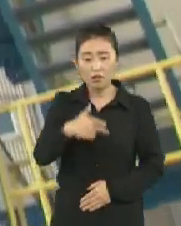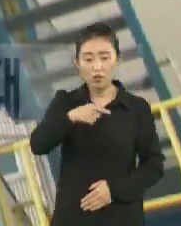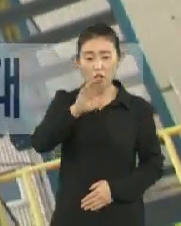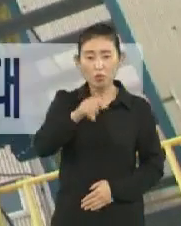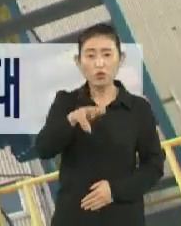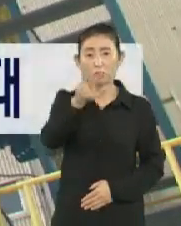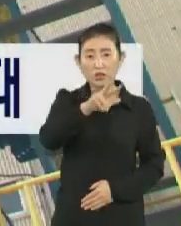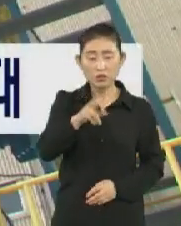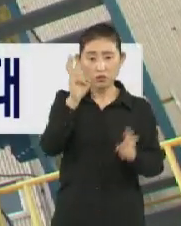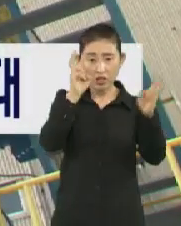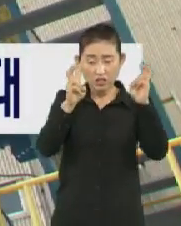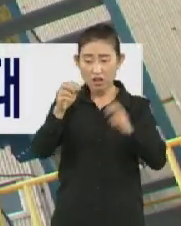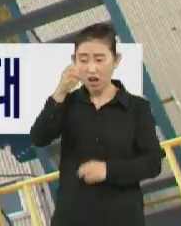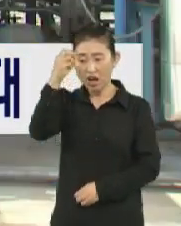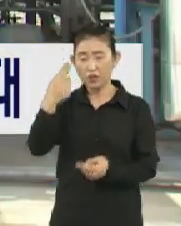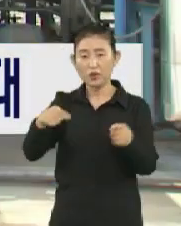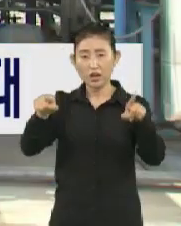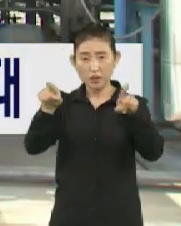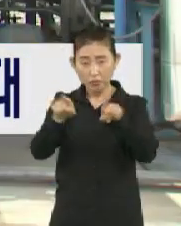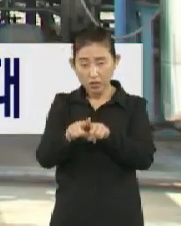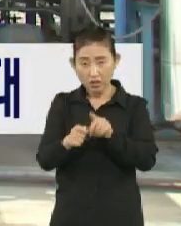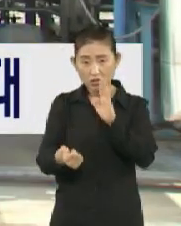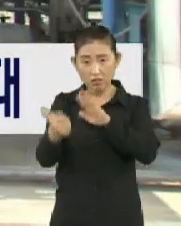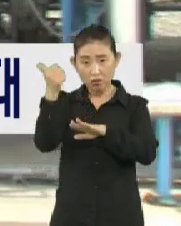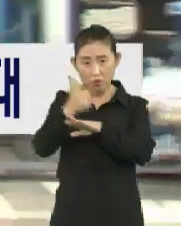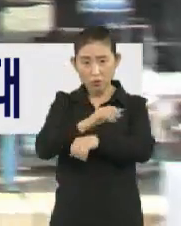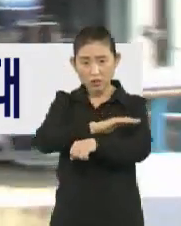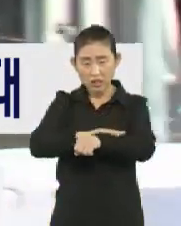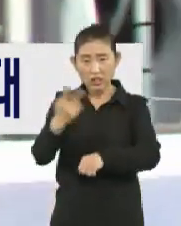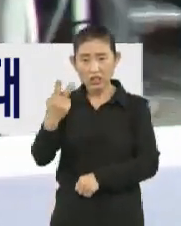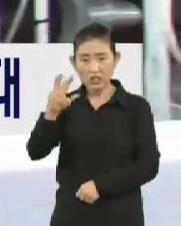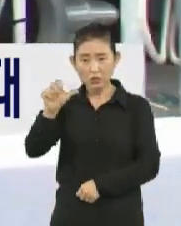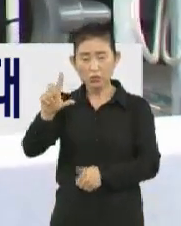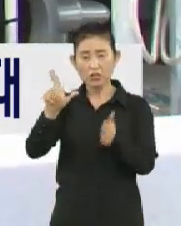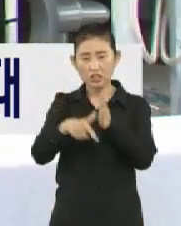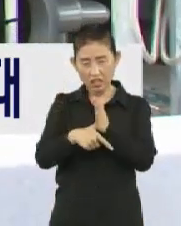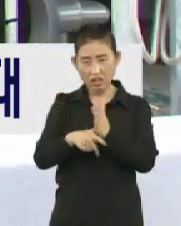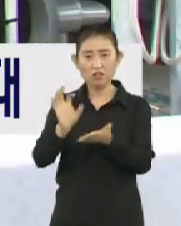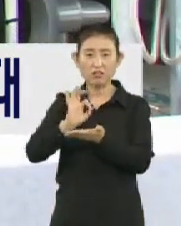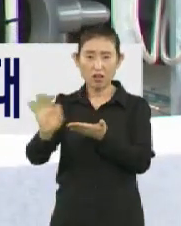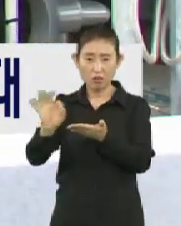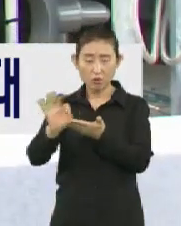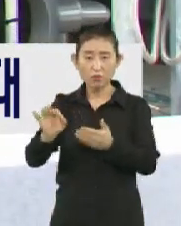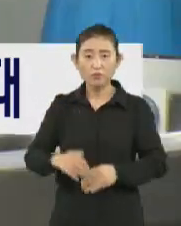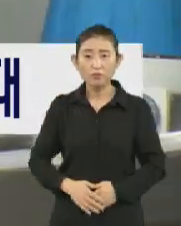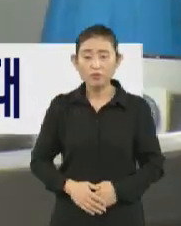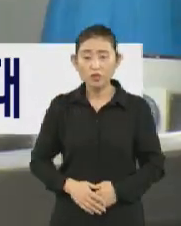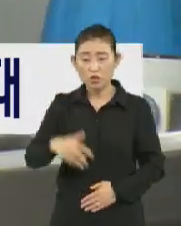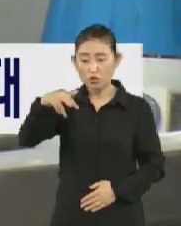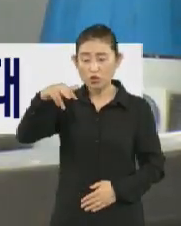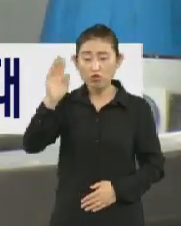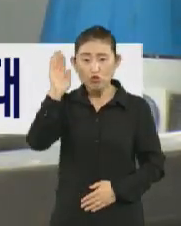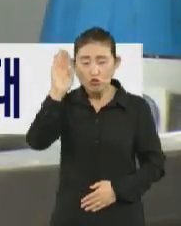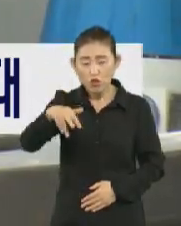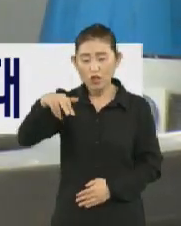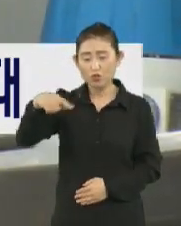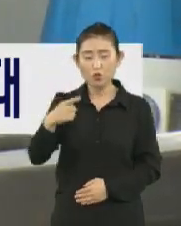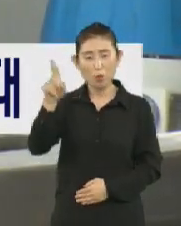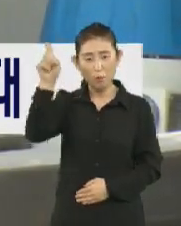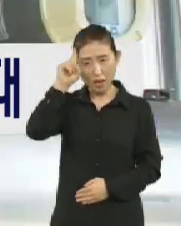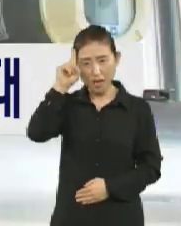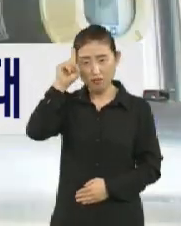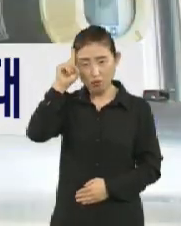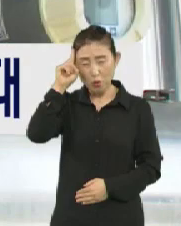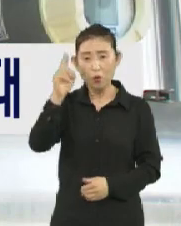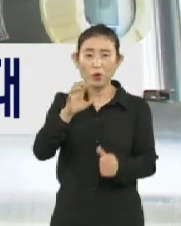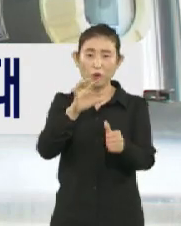한화는 실증 연구가 성공하면 2025년 상용화에 들어갈 예정이며 이어 수소 연료만 투입하는 꿈의 발전도